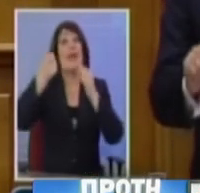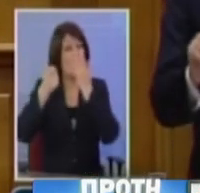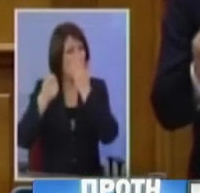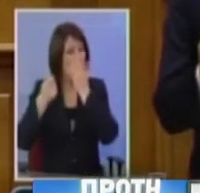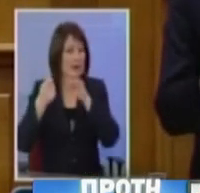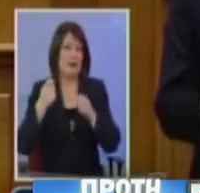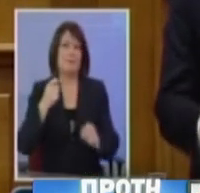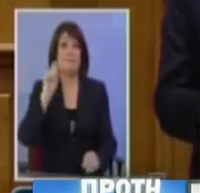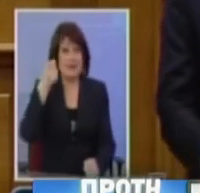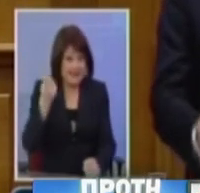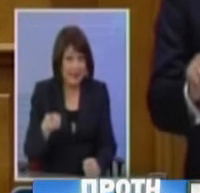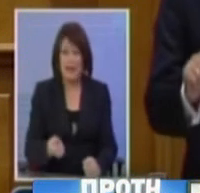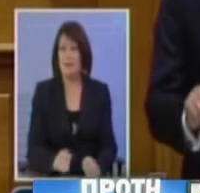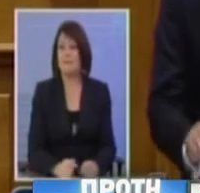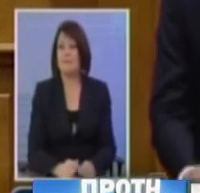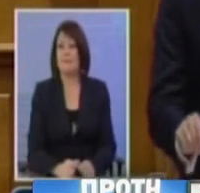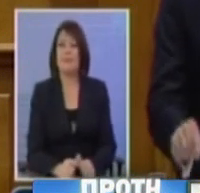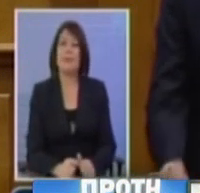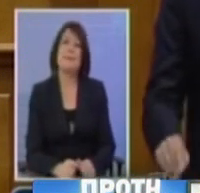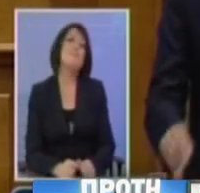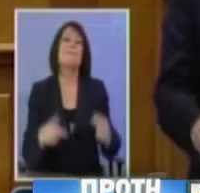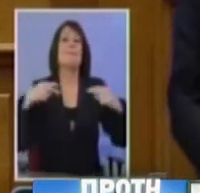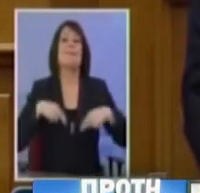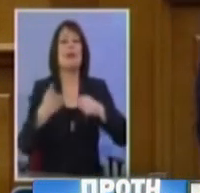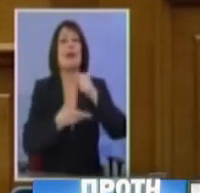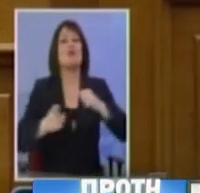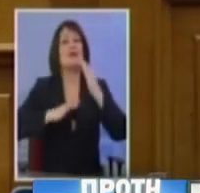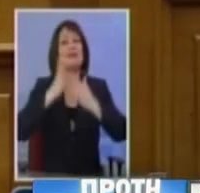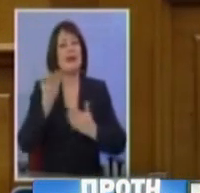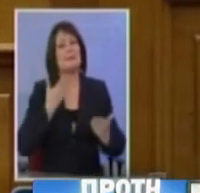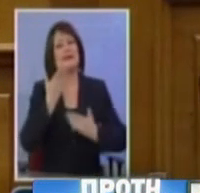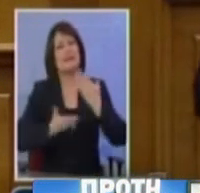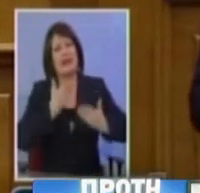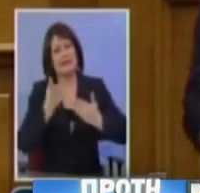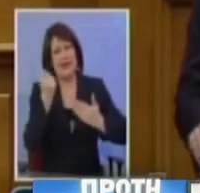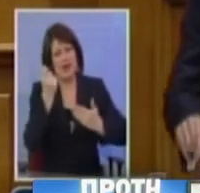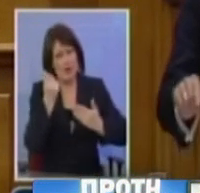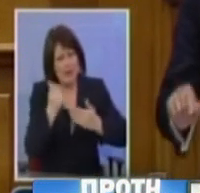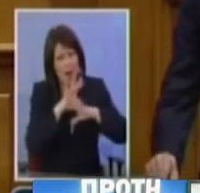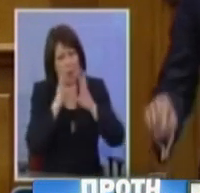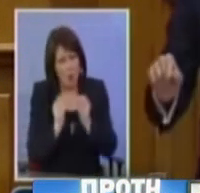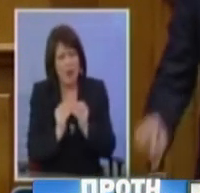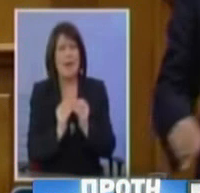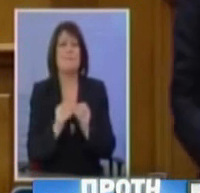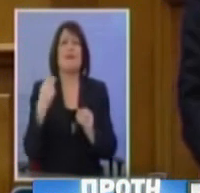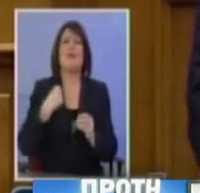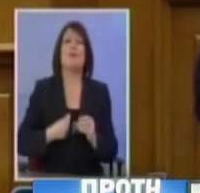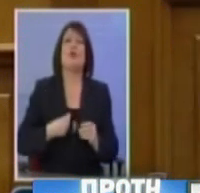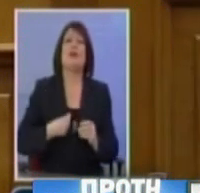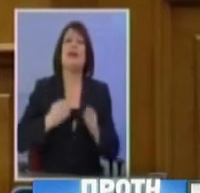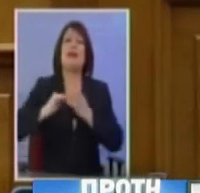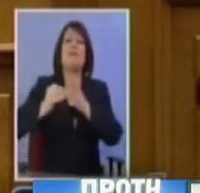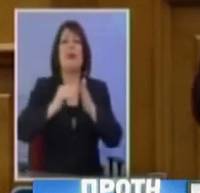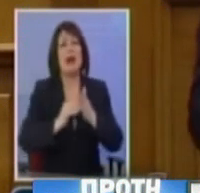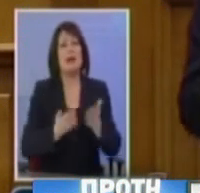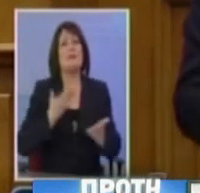των οικονομικών ετοιμάτων των εργαζομένων στο Υπουργείο Αγροτικής Ανάπτυξης. Υπέρ των οικονομικών ετοιμάτων των δημοτικών υπαλλήλων. Υπέρ